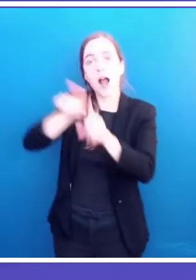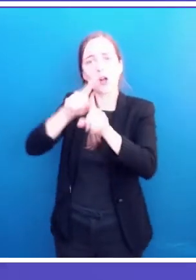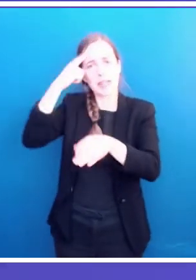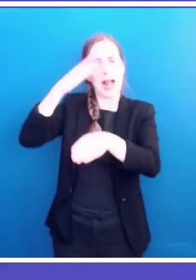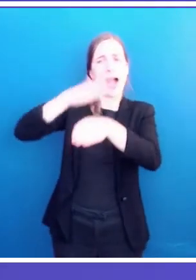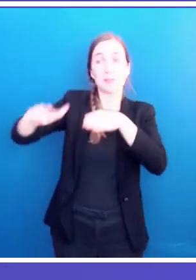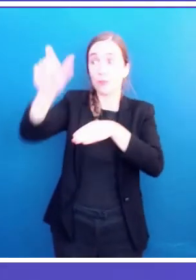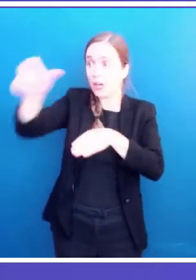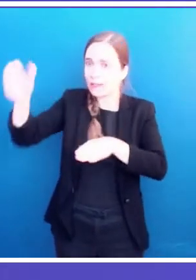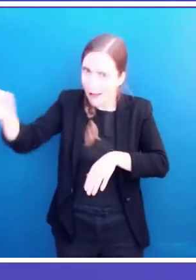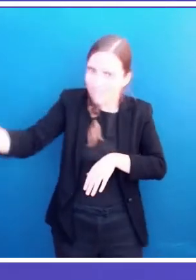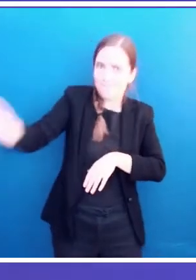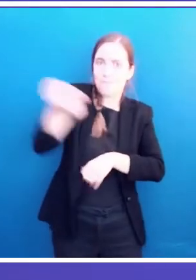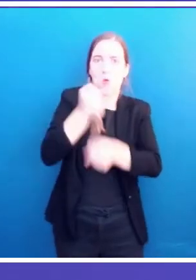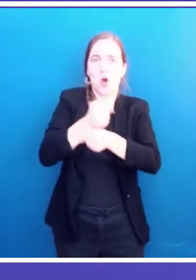وعلى المستوى الإداري.